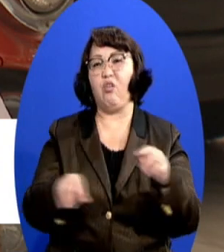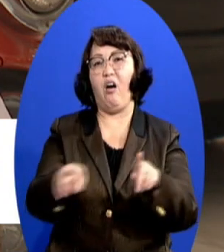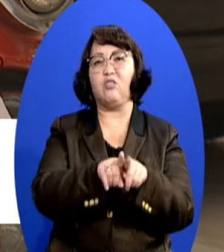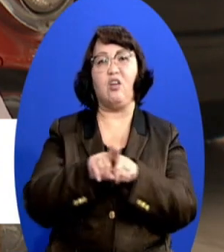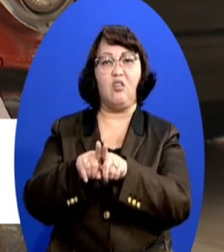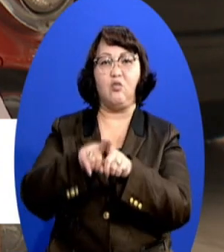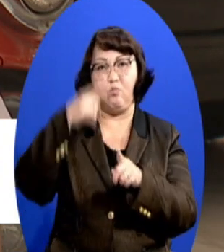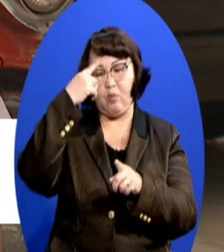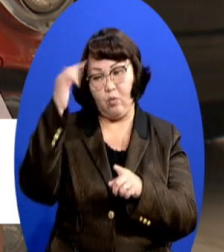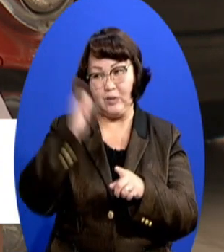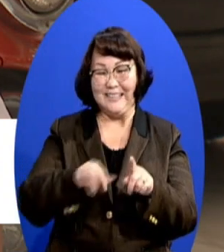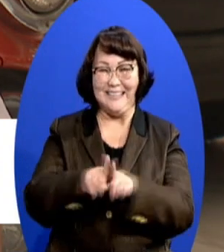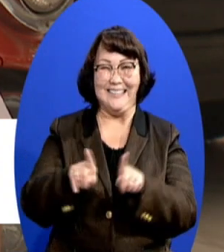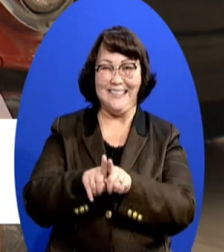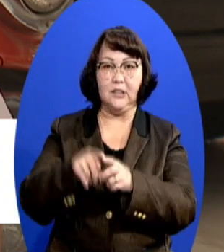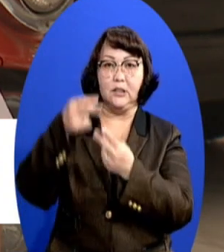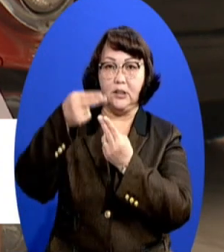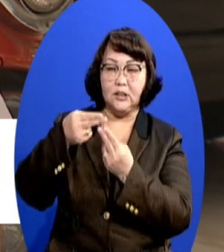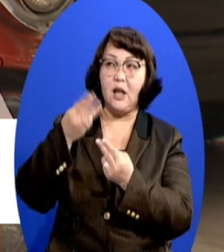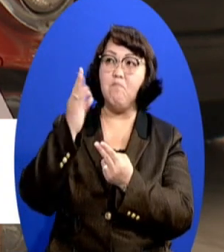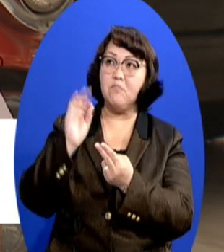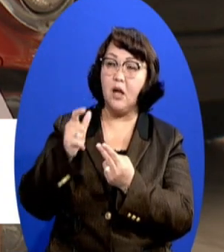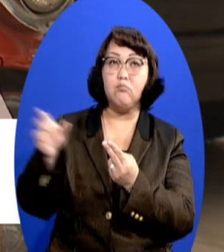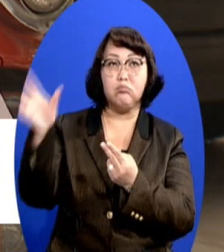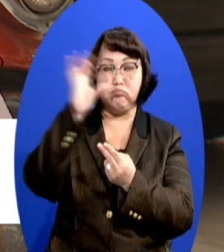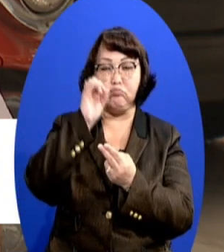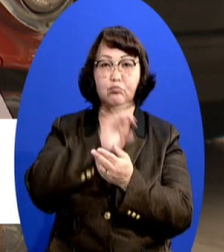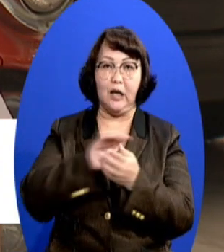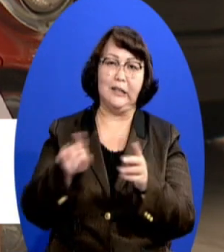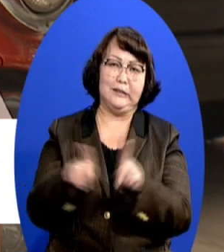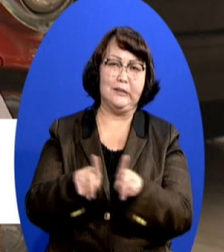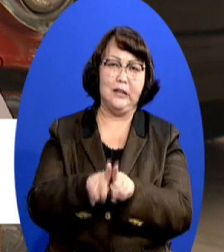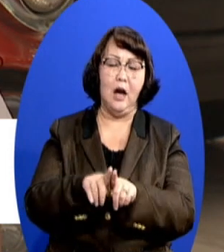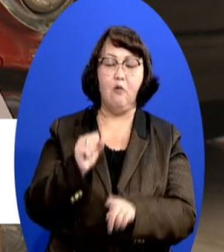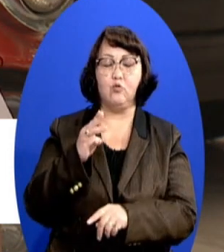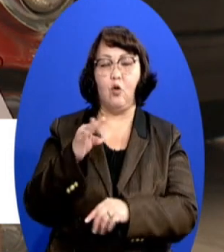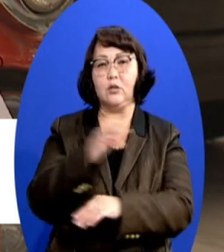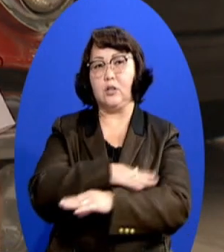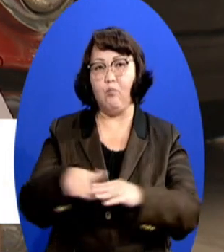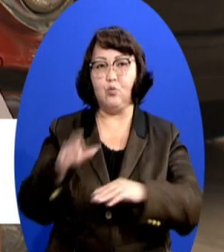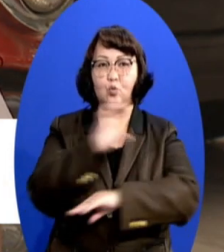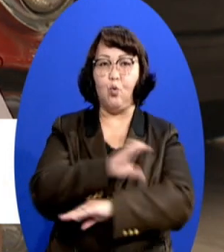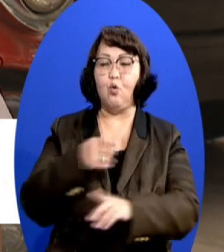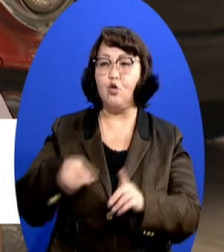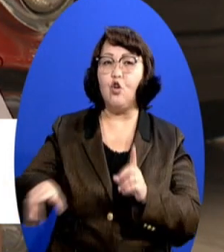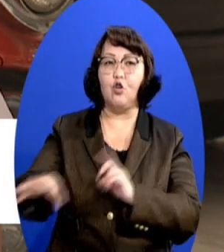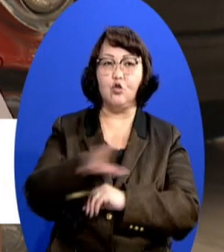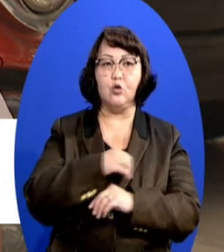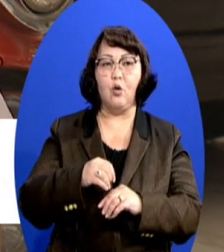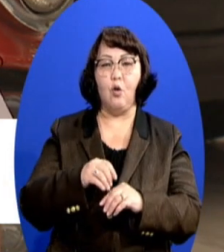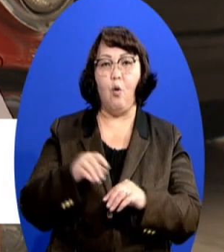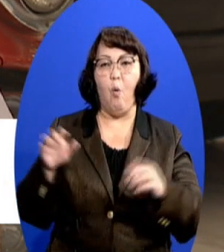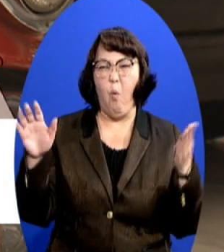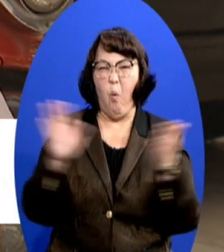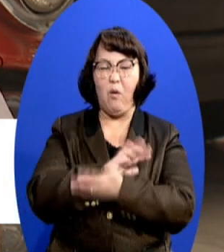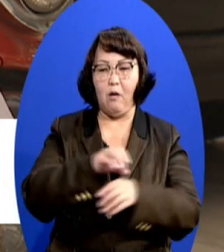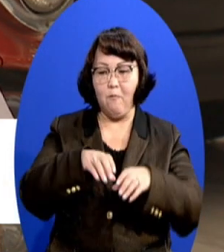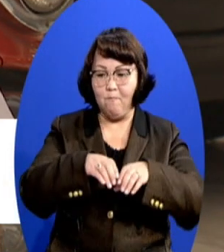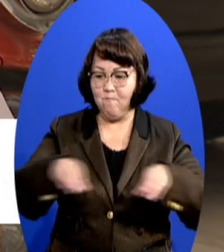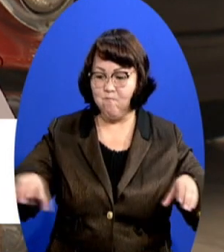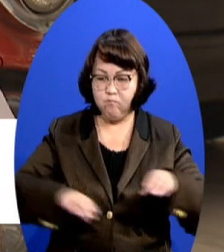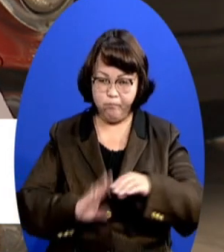батлагдсан. За үүнтэй холбоотойгоор автозамын болон за сургууль орчин замун одоо хур цааруулагч